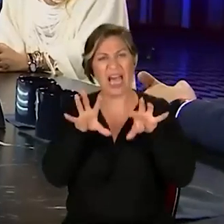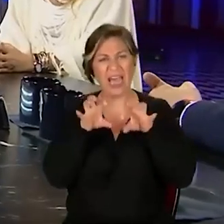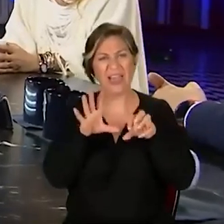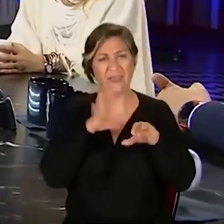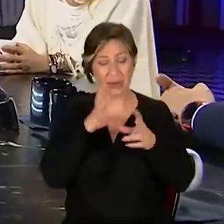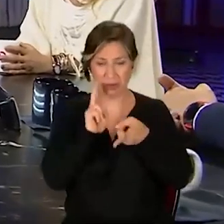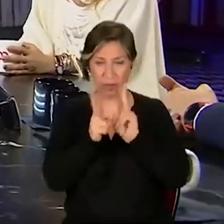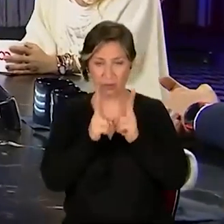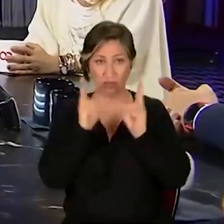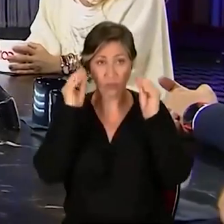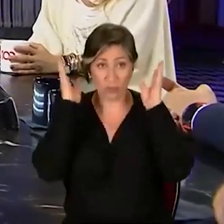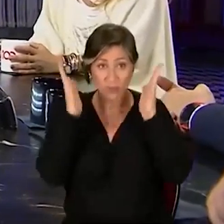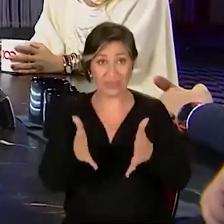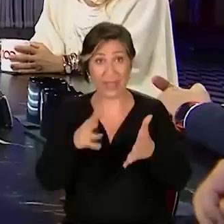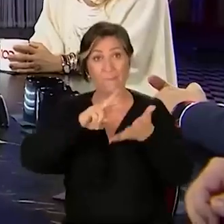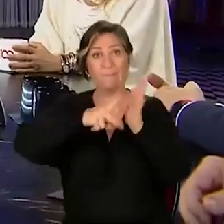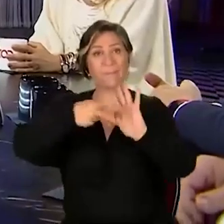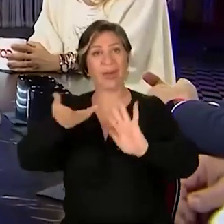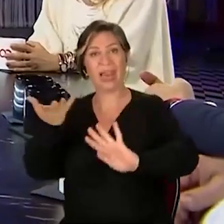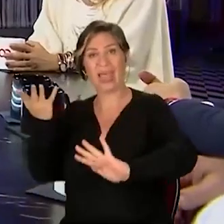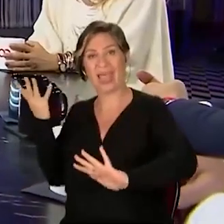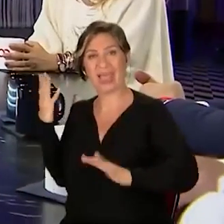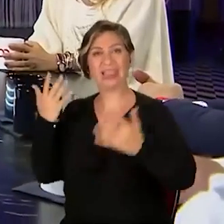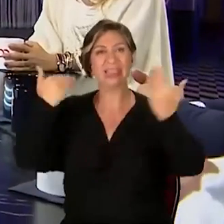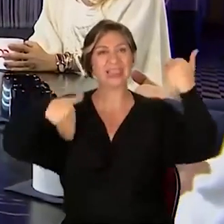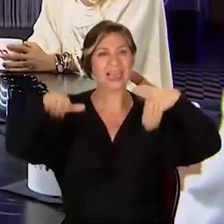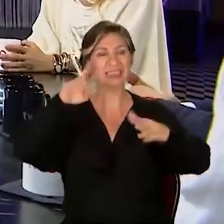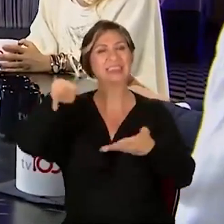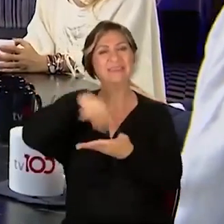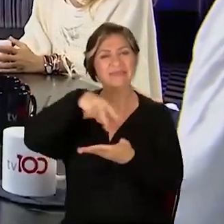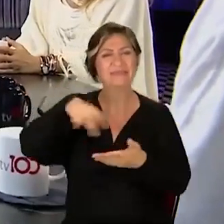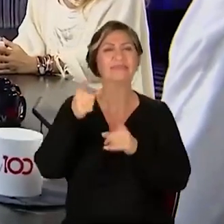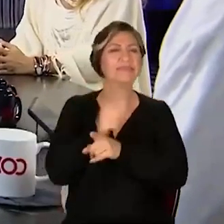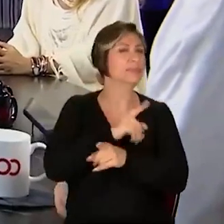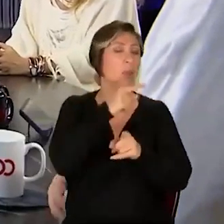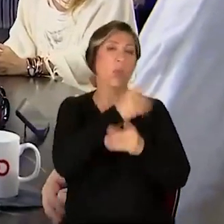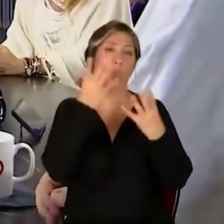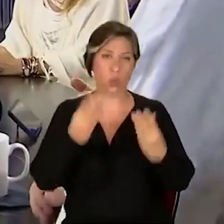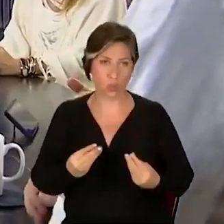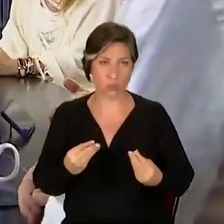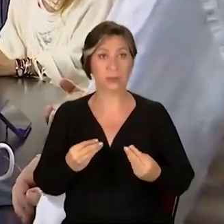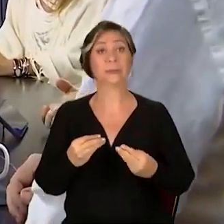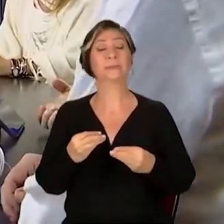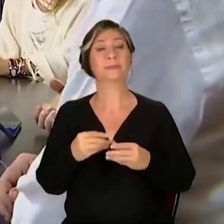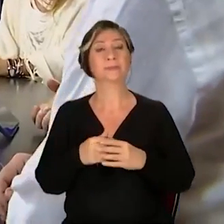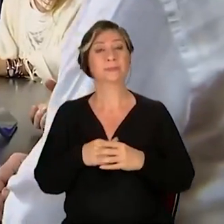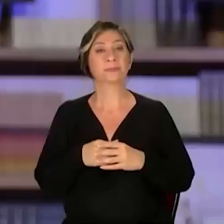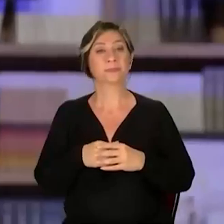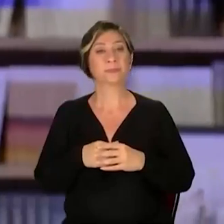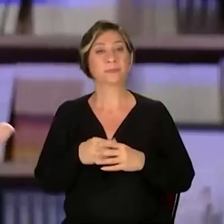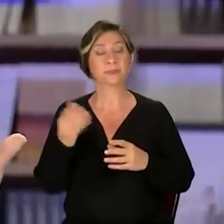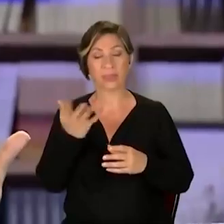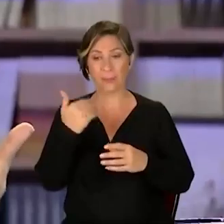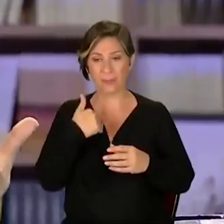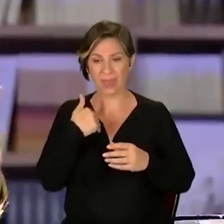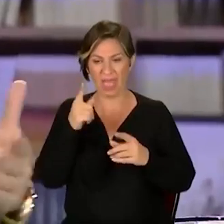bizde tiyatroculardan çok daha fazla dans edenlerde, modern ya da klasik balede olur. Hı-hı. Dolayısıyla mesela ben